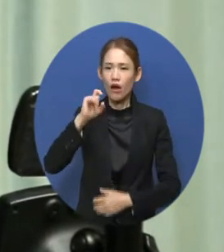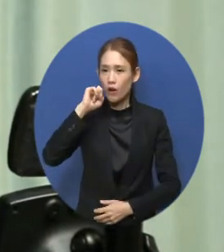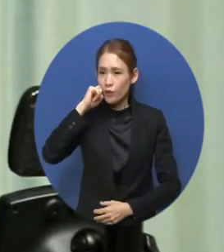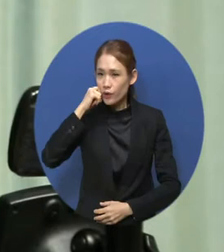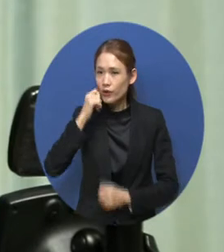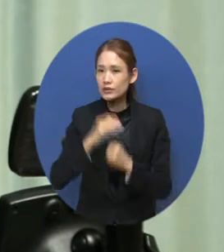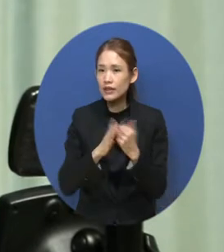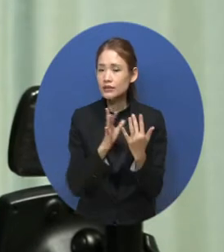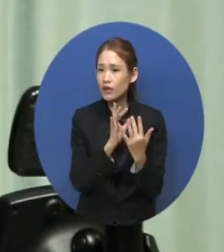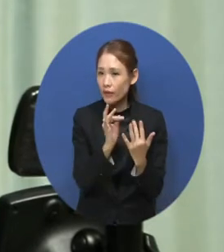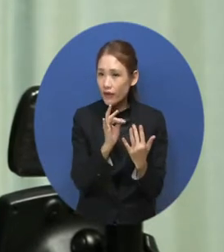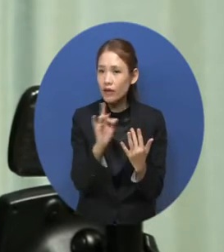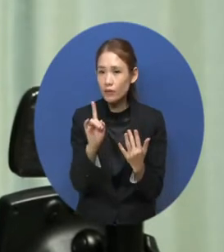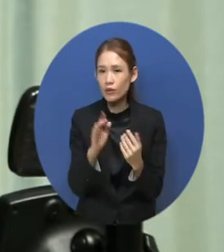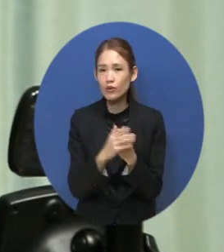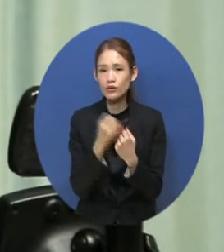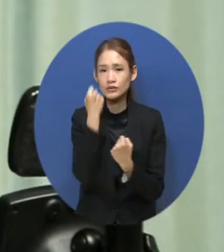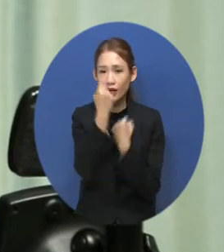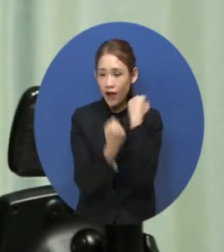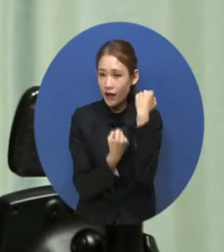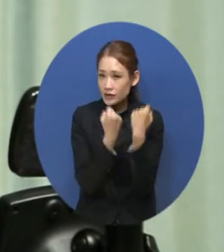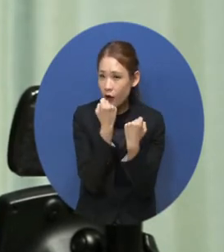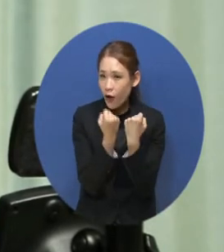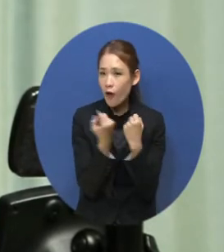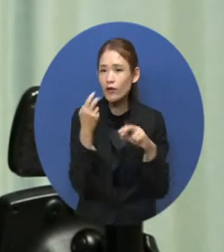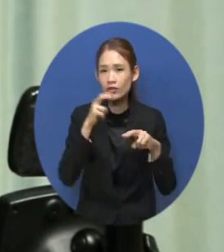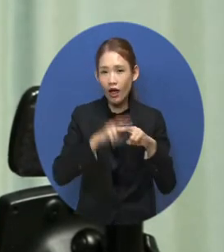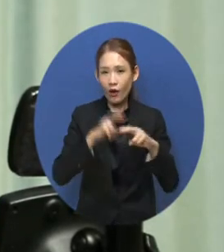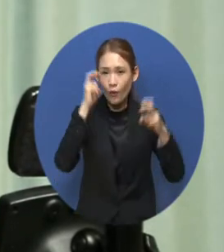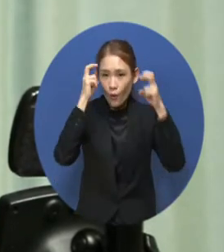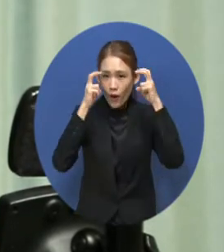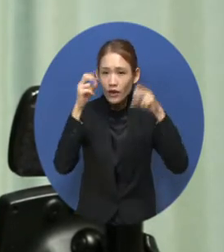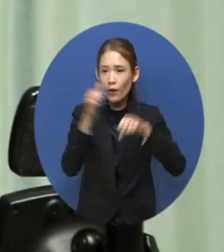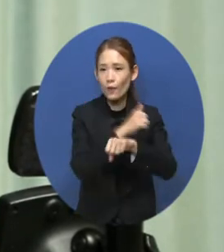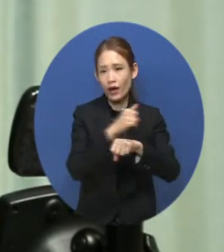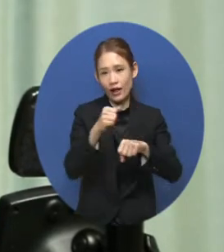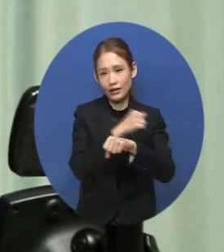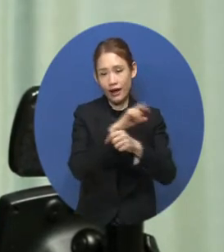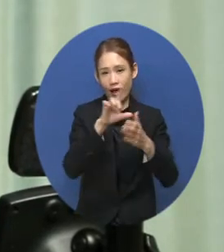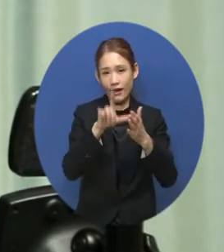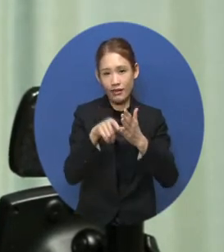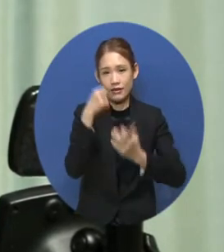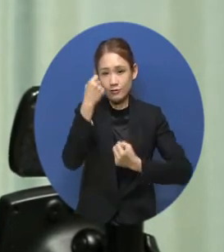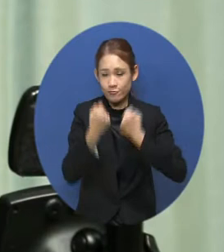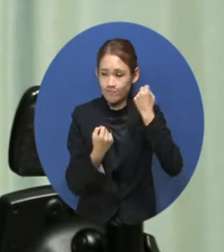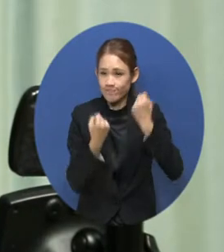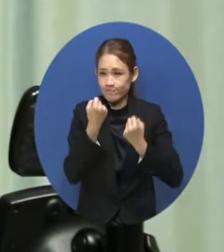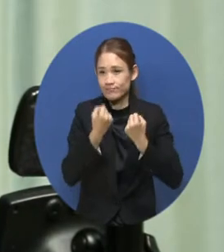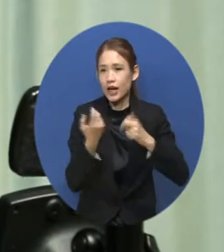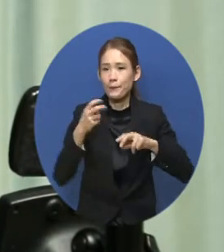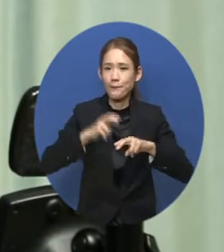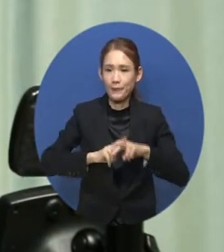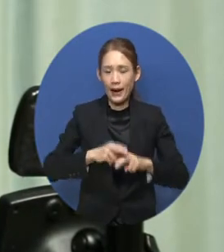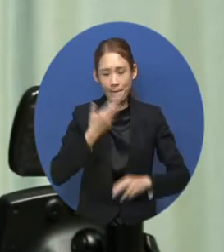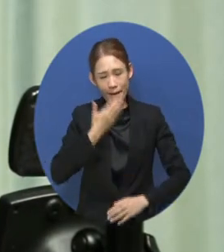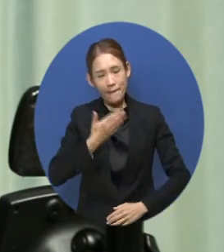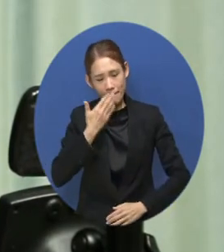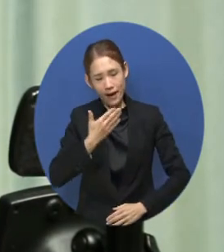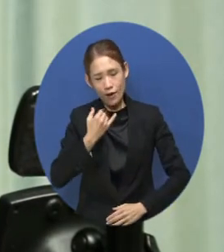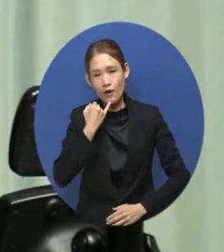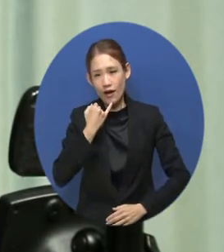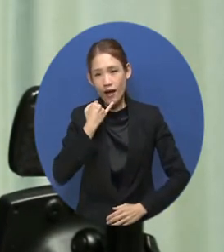제가 선택했던 게 자전거 타고 출퇴근할 때 그게 그때는 또 운동이 되겠다 싶은 생각이